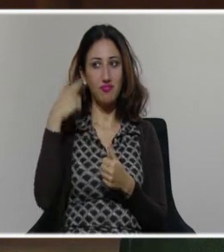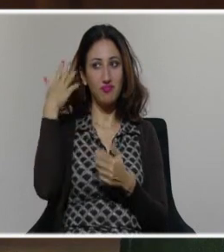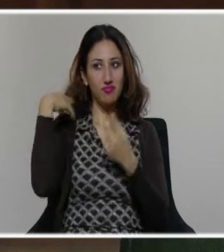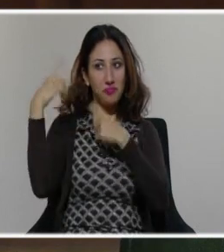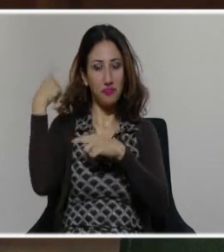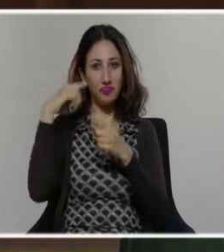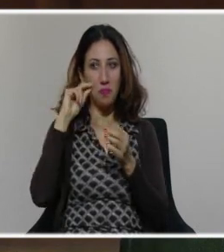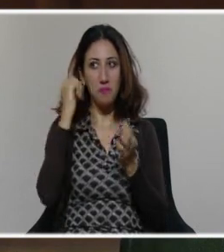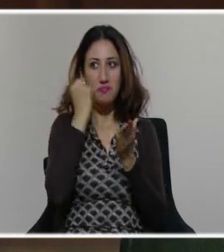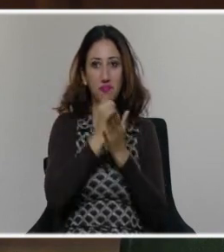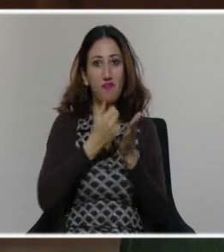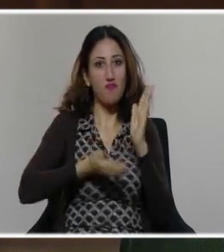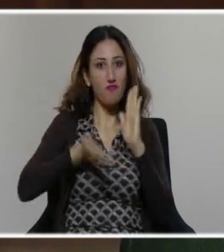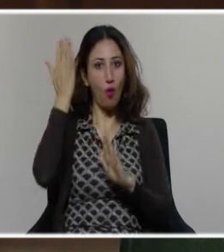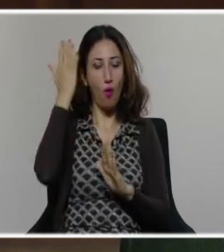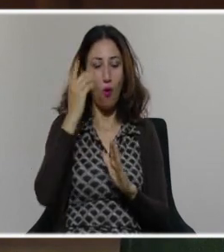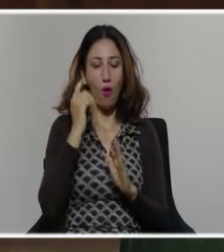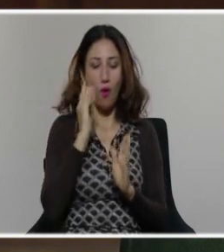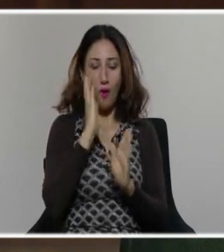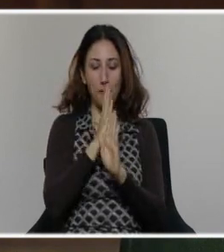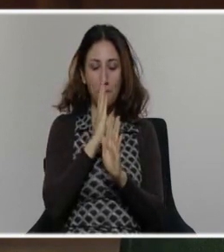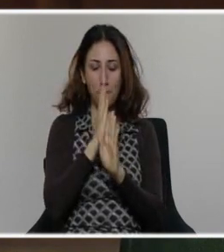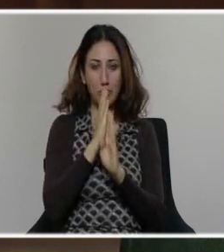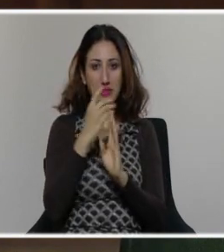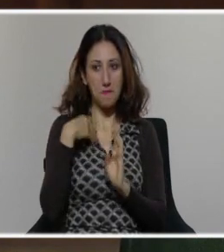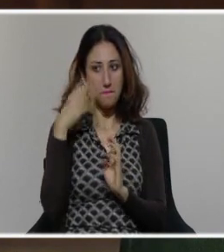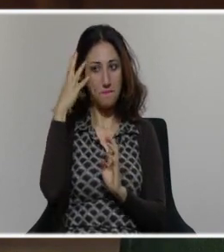يعني انا يعني ازدي هذا